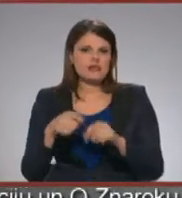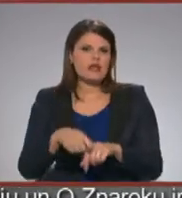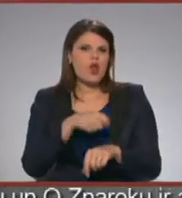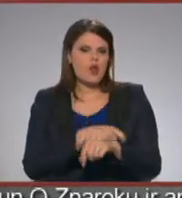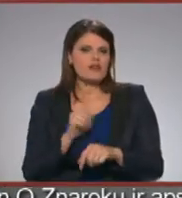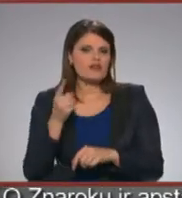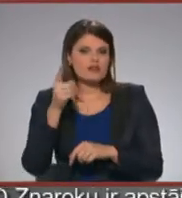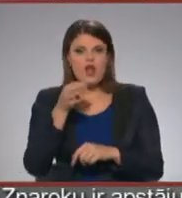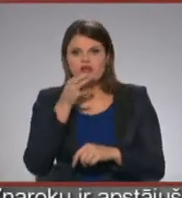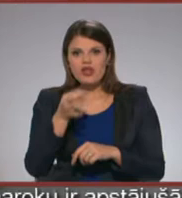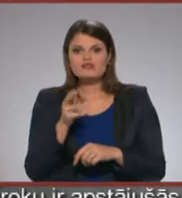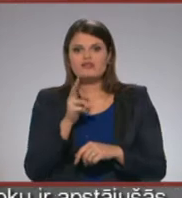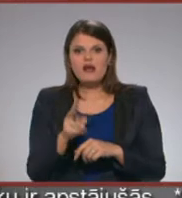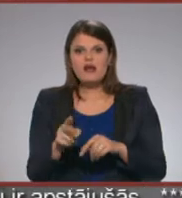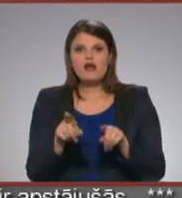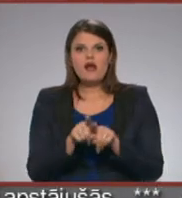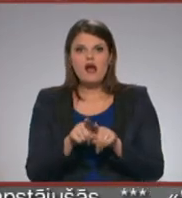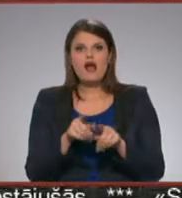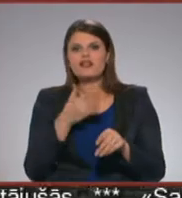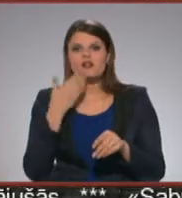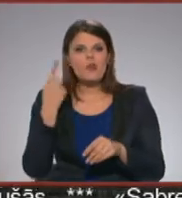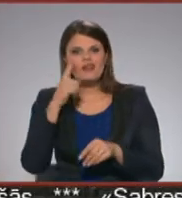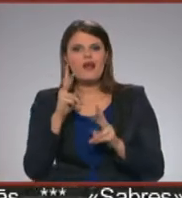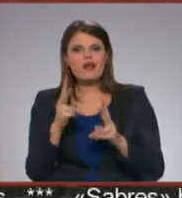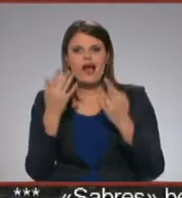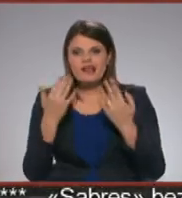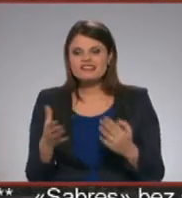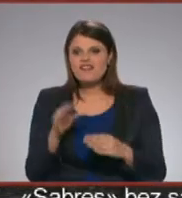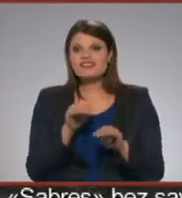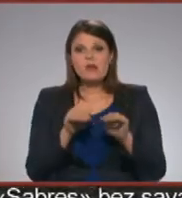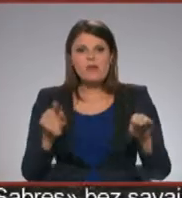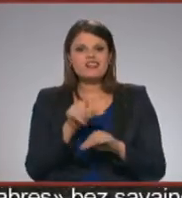Un jāsecina, ka pagaidām arī nav ideja, kā to risināt, jo visa pamatā ir